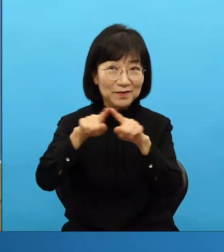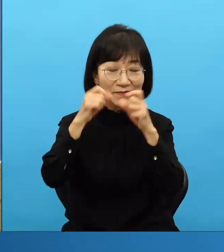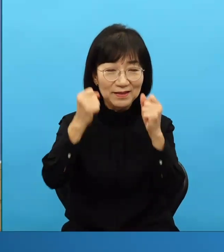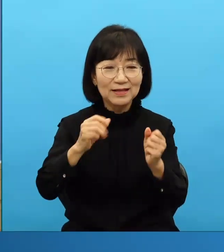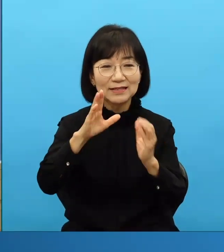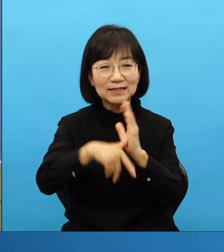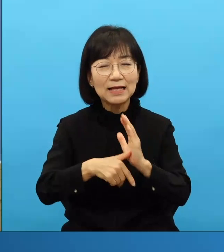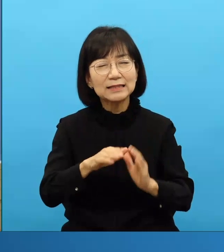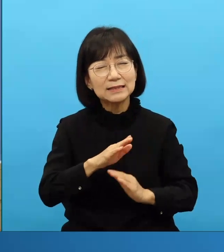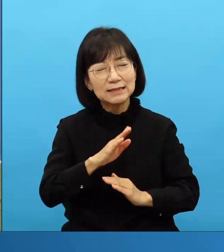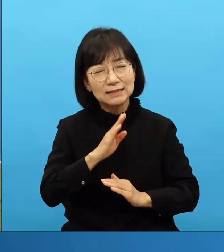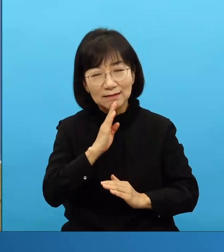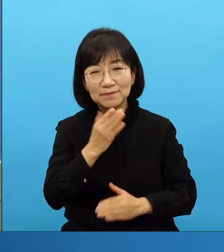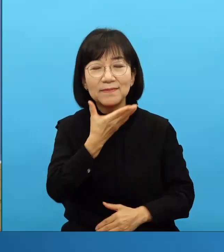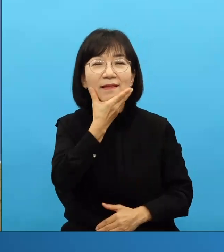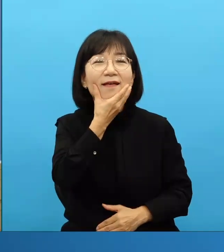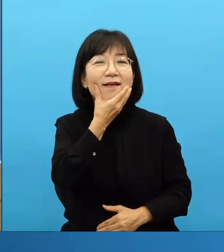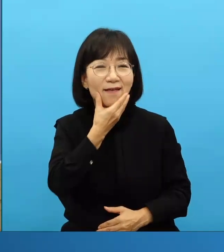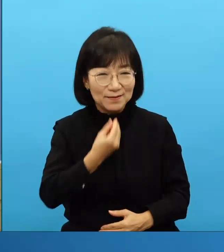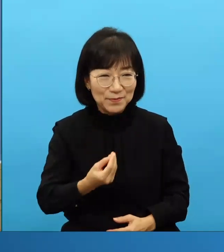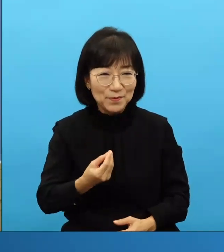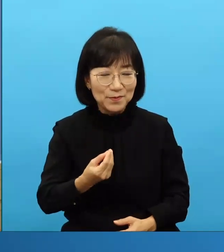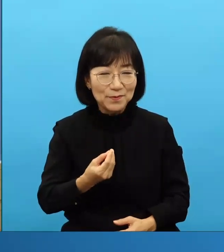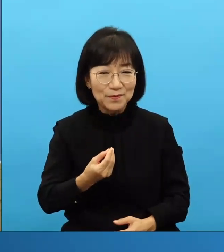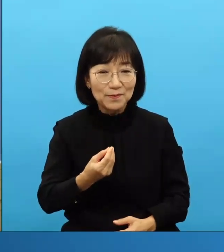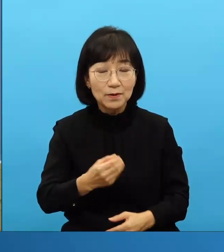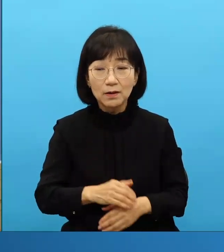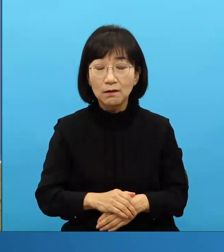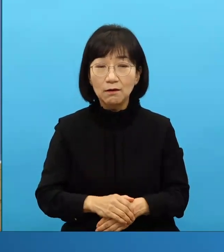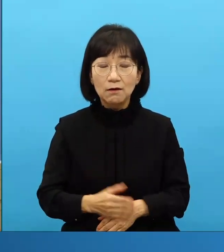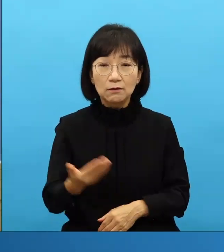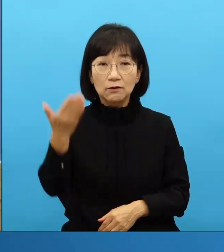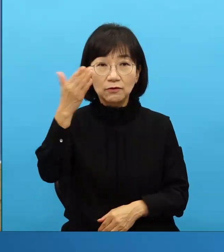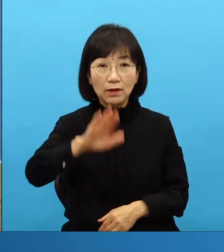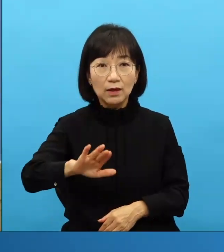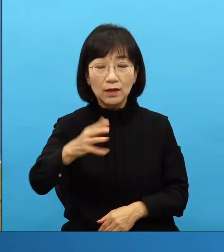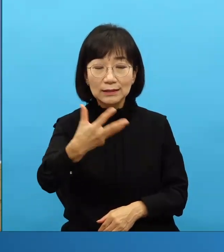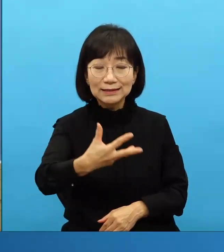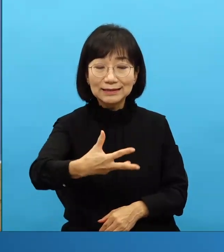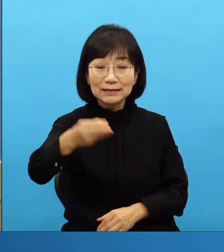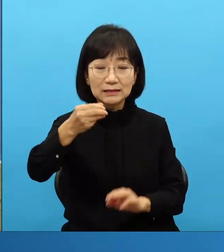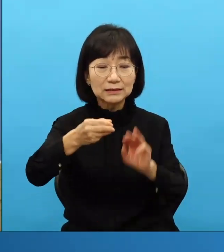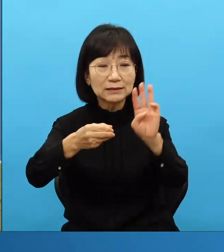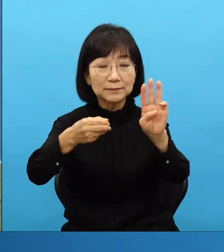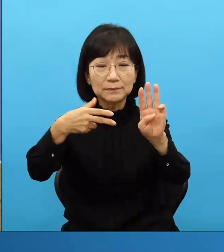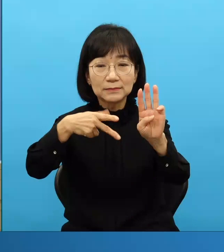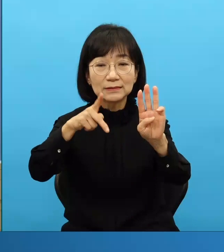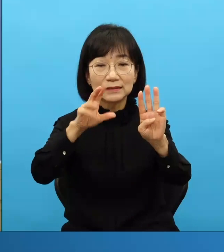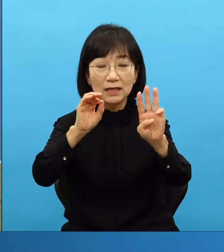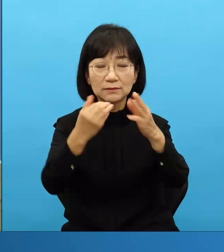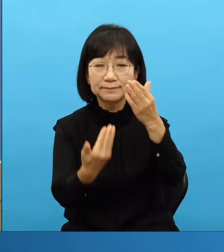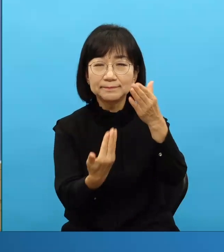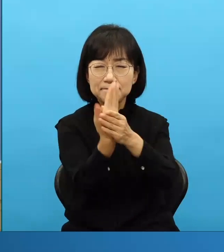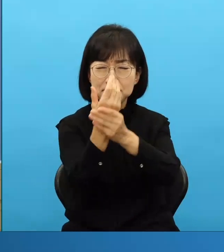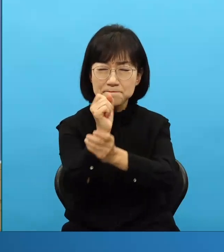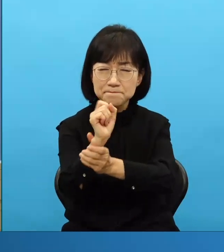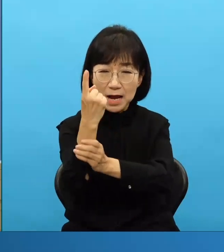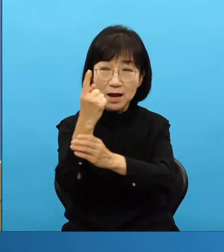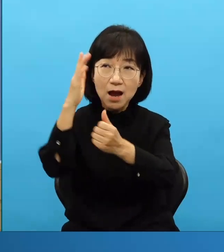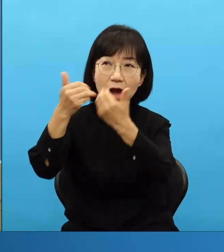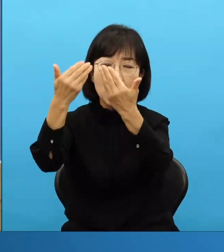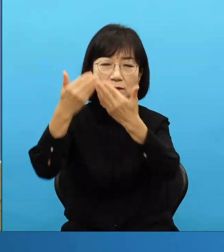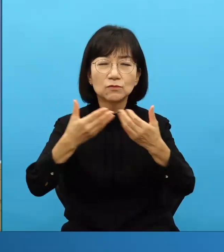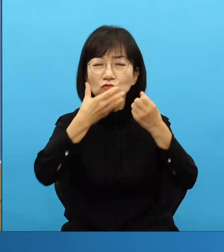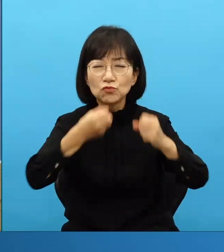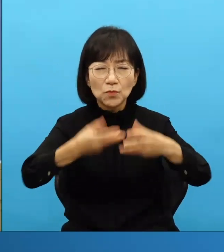when you have true joy. 자, 그런데 그만 인간이 창세기 3장 사건을 통해서 이 축복을 잃어버렸어요. But through the